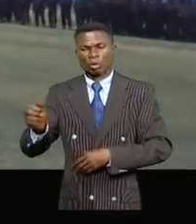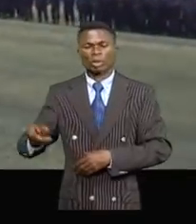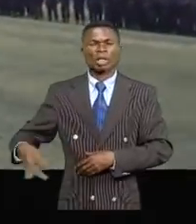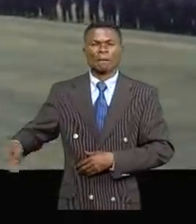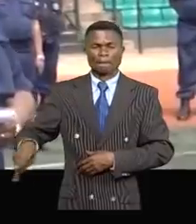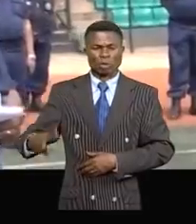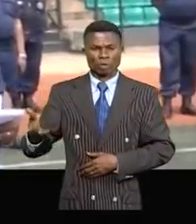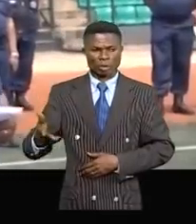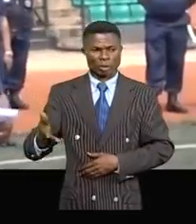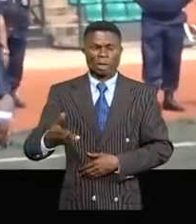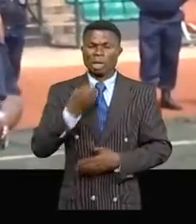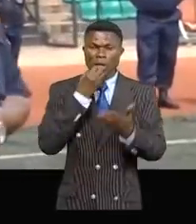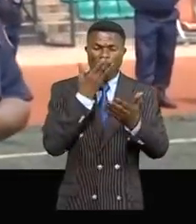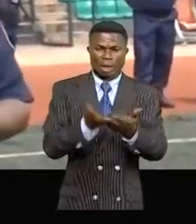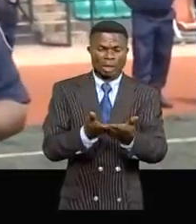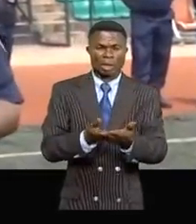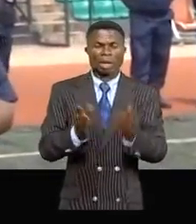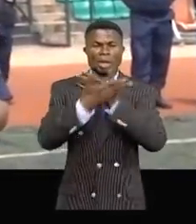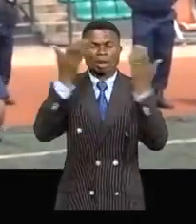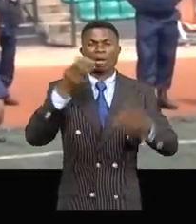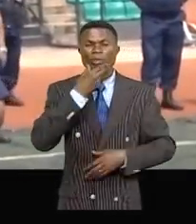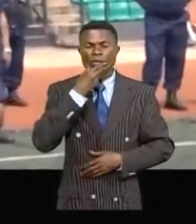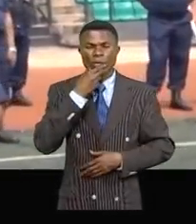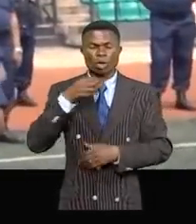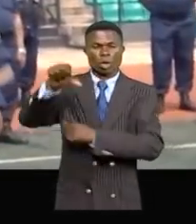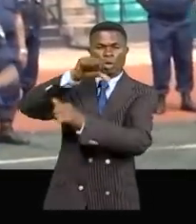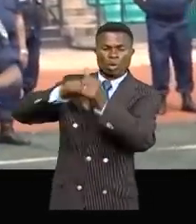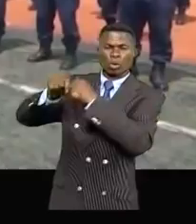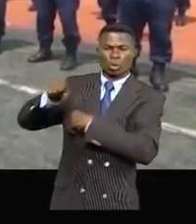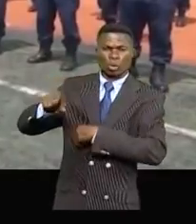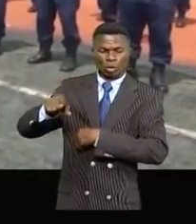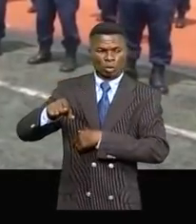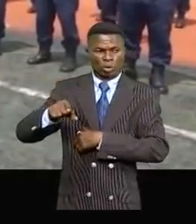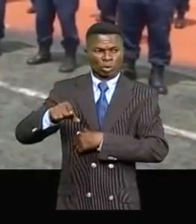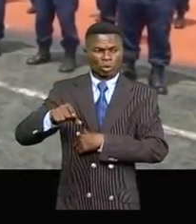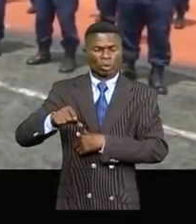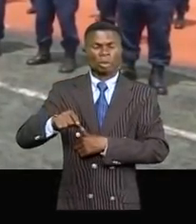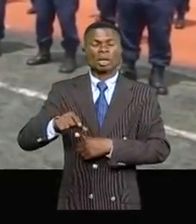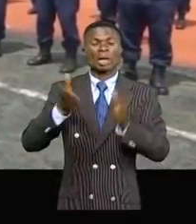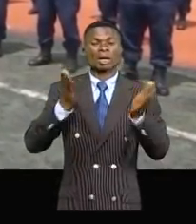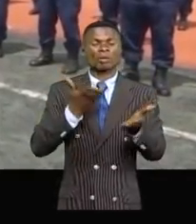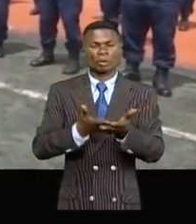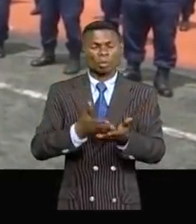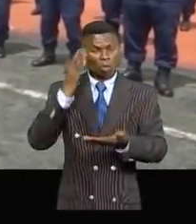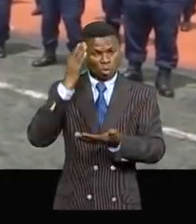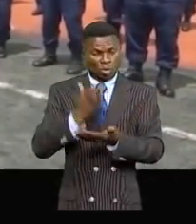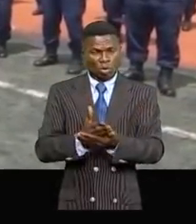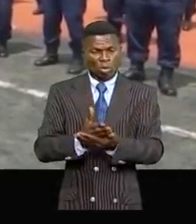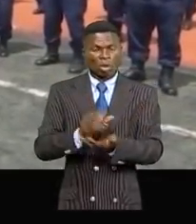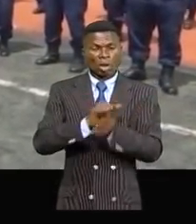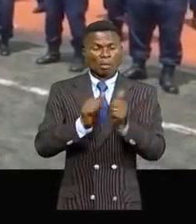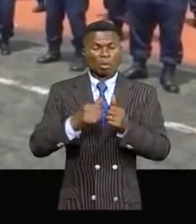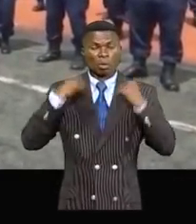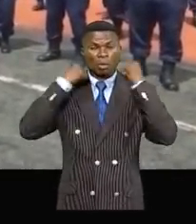pays. Le cas de Mbujimayi et ses environs en est une illustration. Pour mettre fin à cette